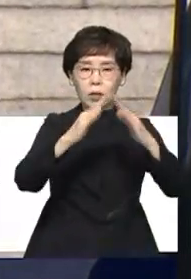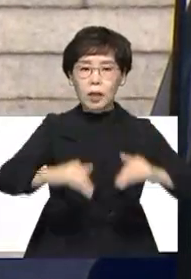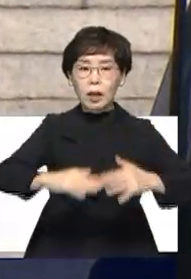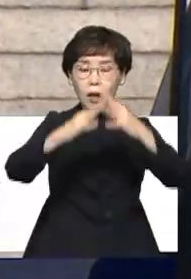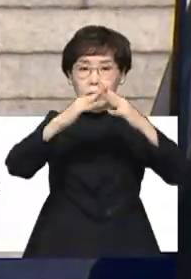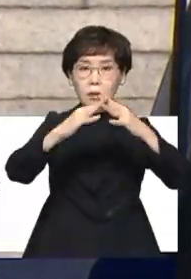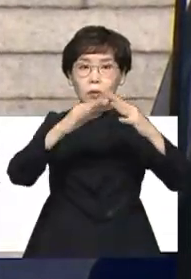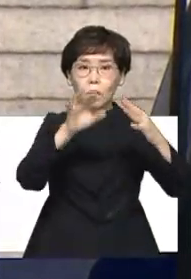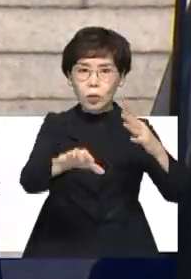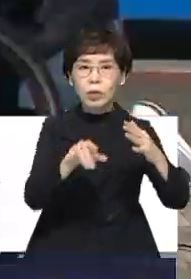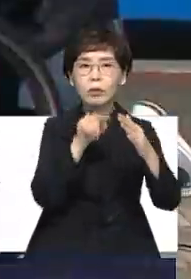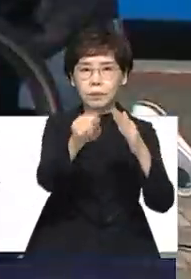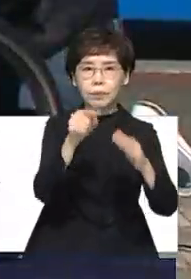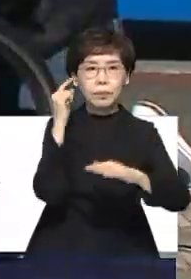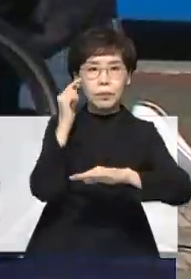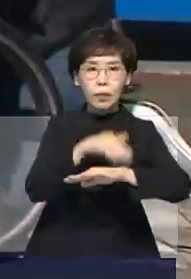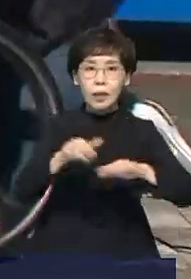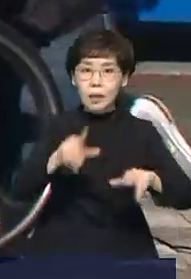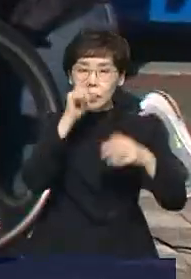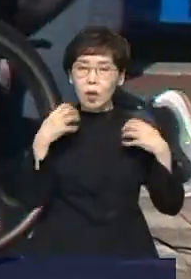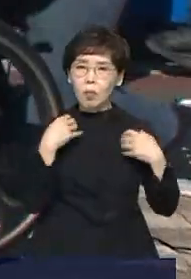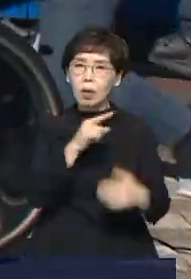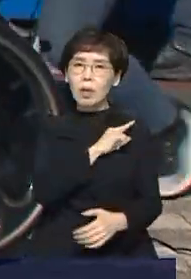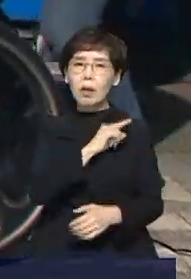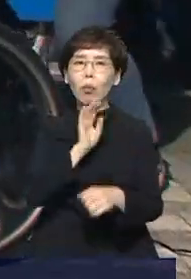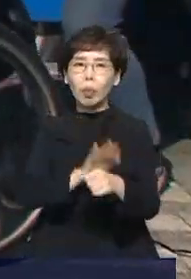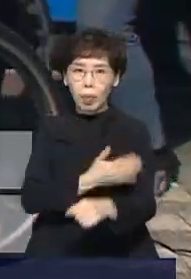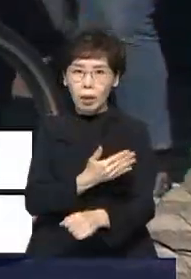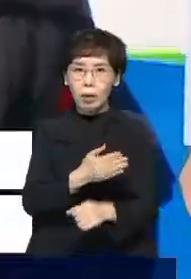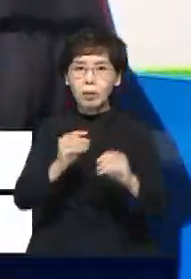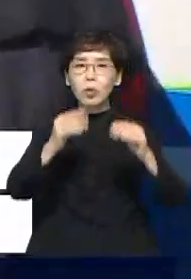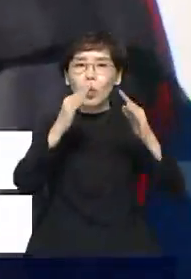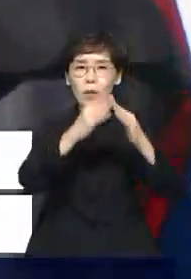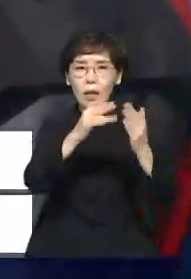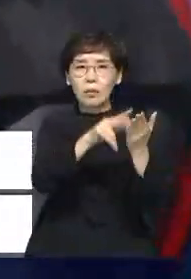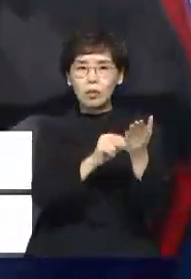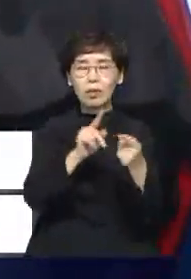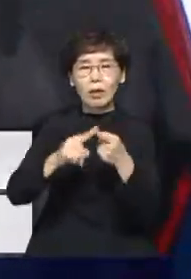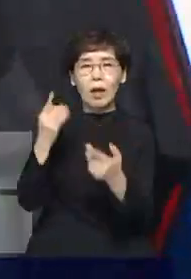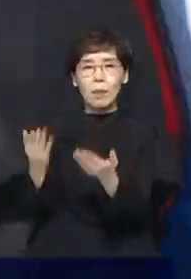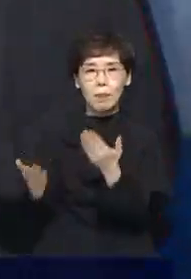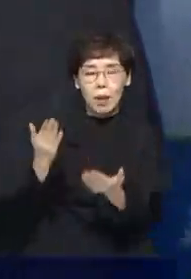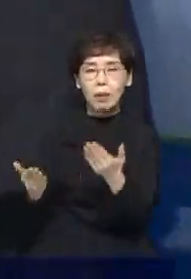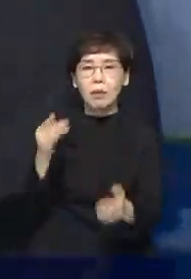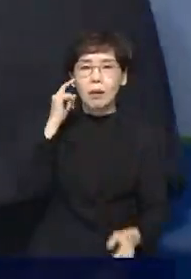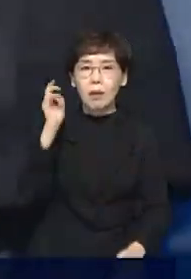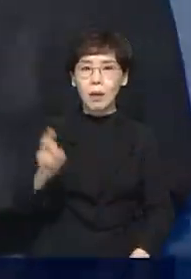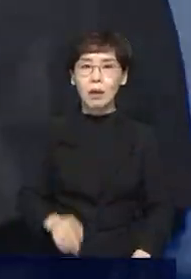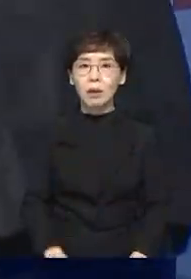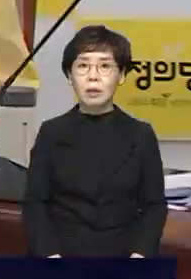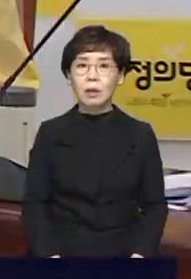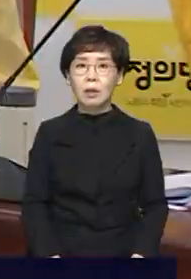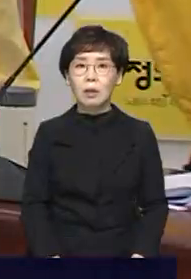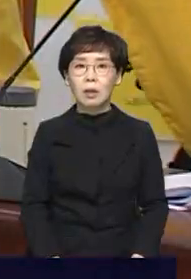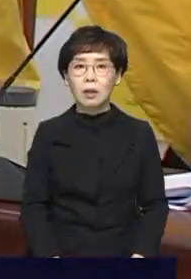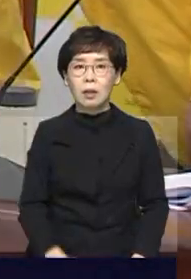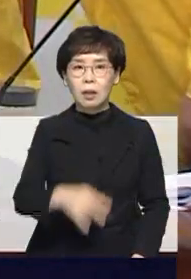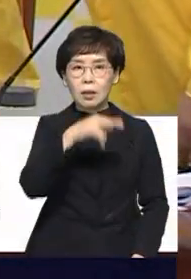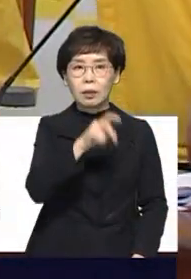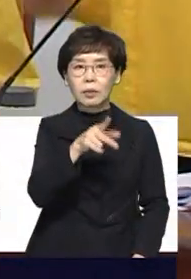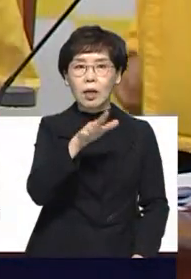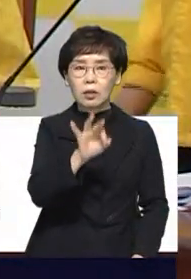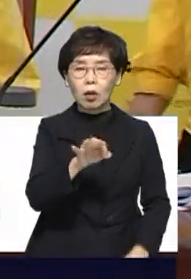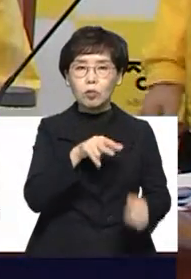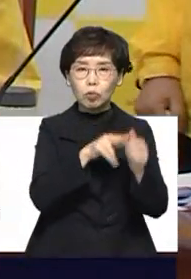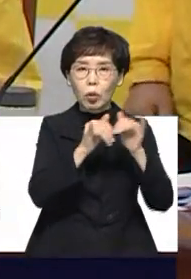찾을 예정입니다. 현 정부의 최대 약점으로 꼽히는 부동산 문제에 대한 비판에 주력할 걸로 보입니다. 심상정